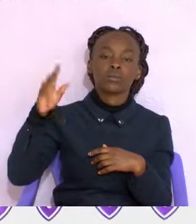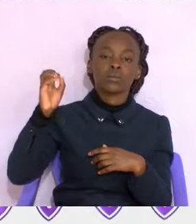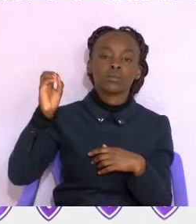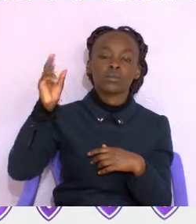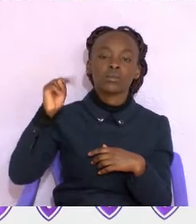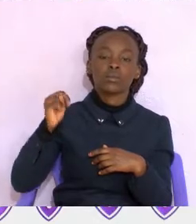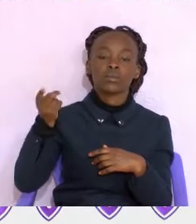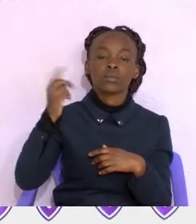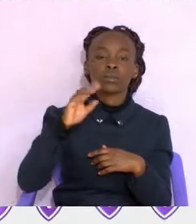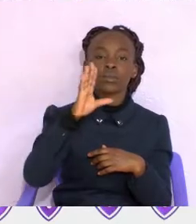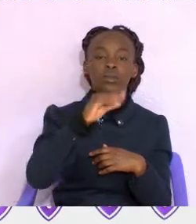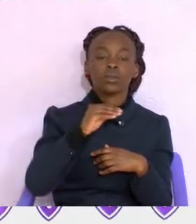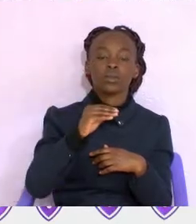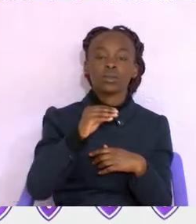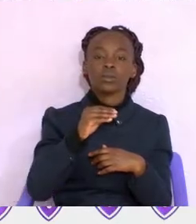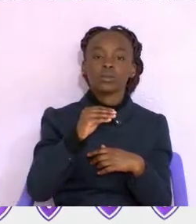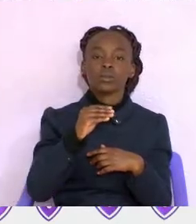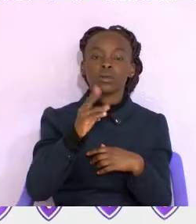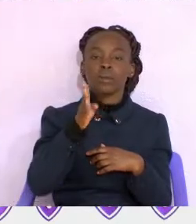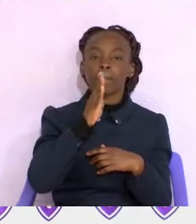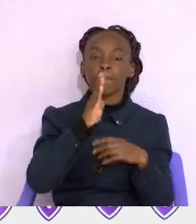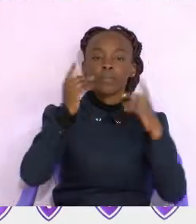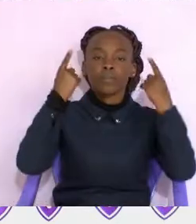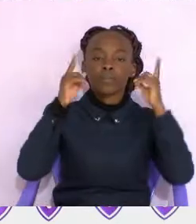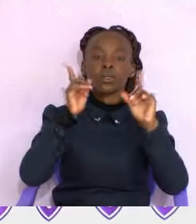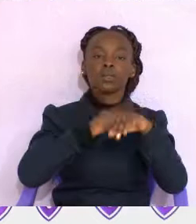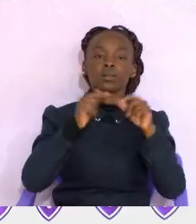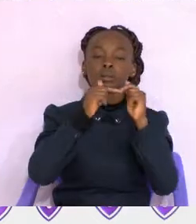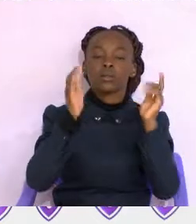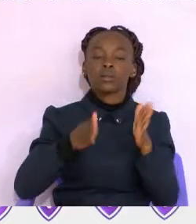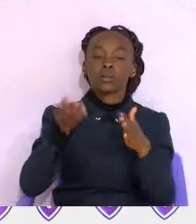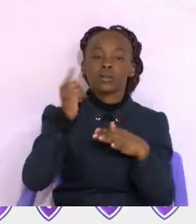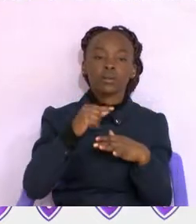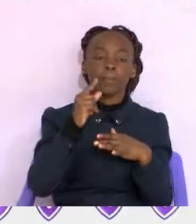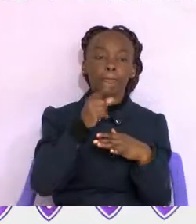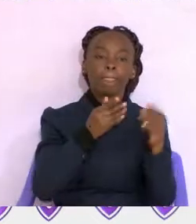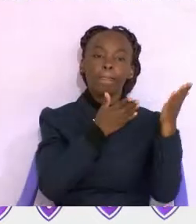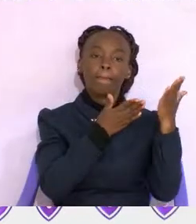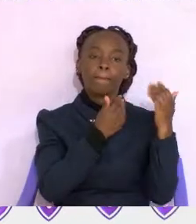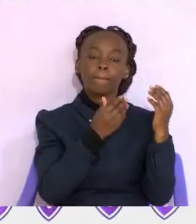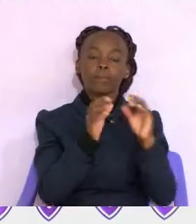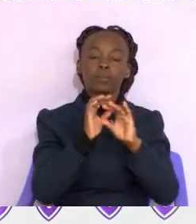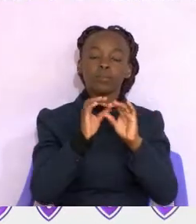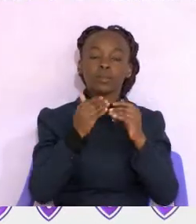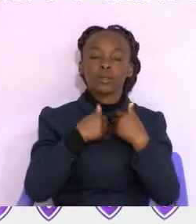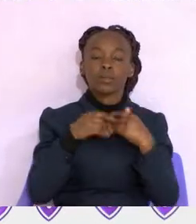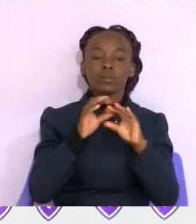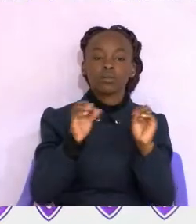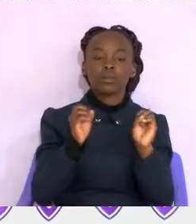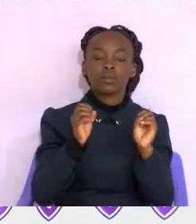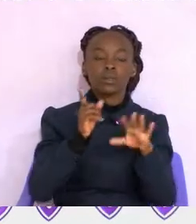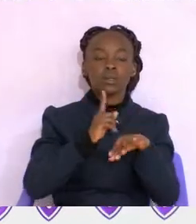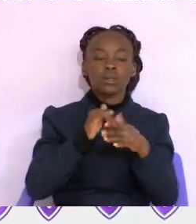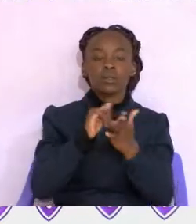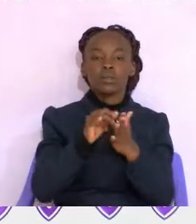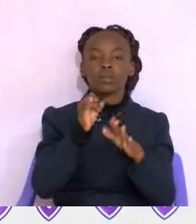tena, unakuwa na kufadhaika, unapoteza tumaini. Wapendwa, hiyo ndio masaa ya kusema ninaamini yeye aliye